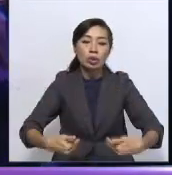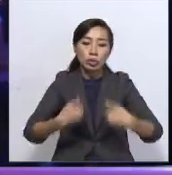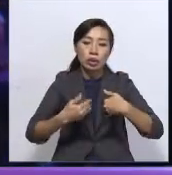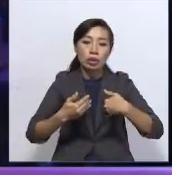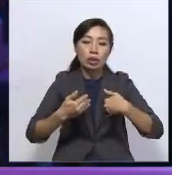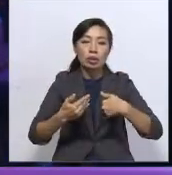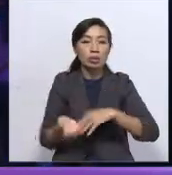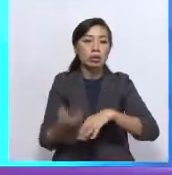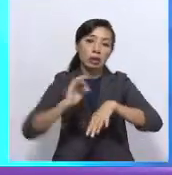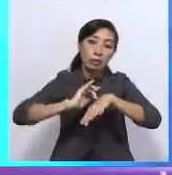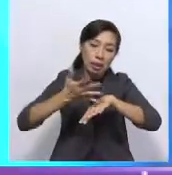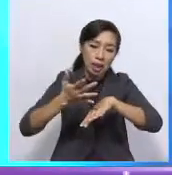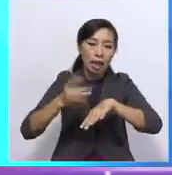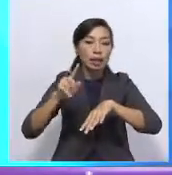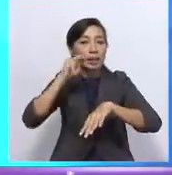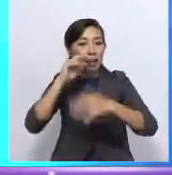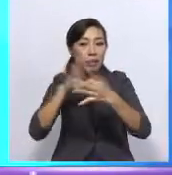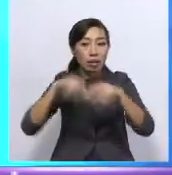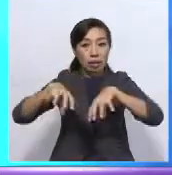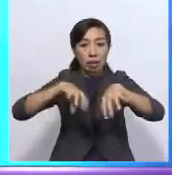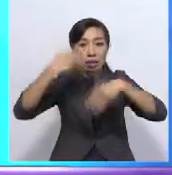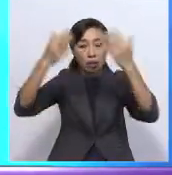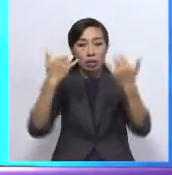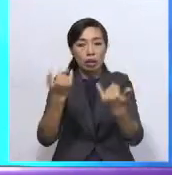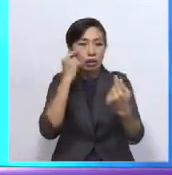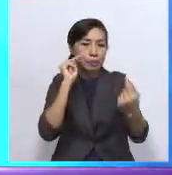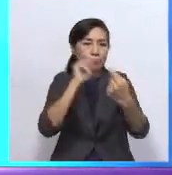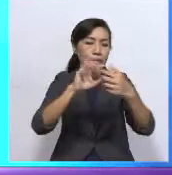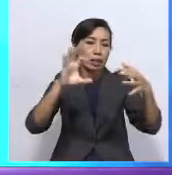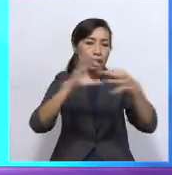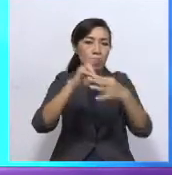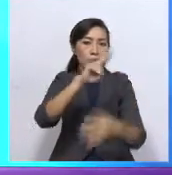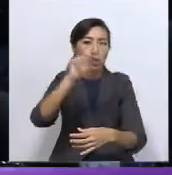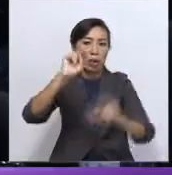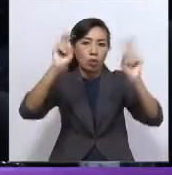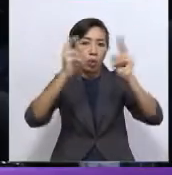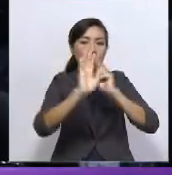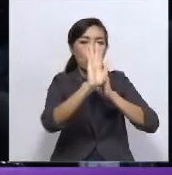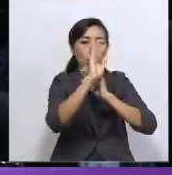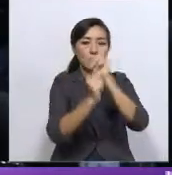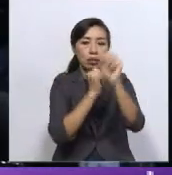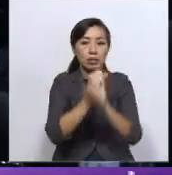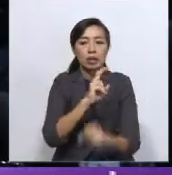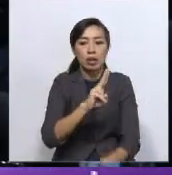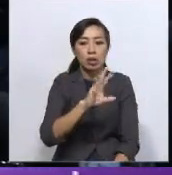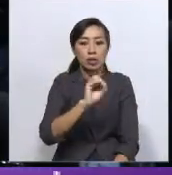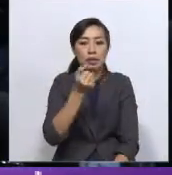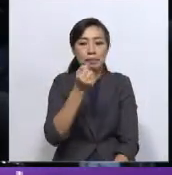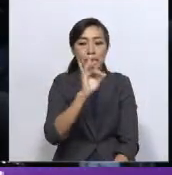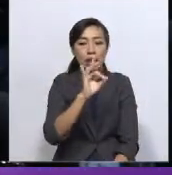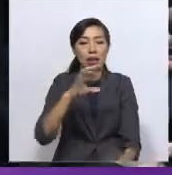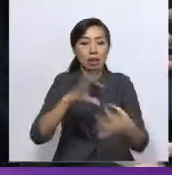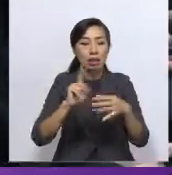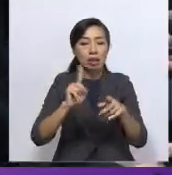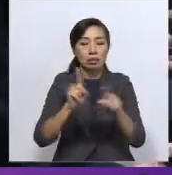พร้อมกับเปิดเผยว่าการจัดงานในวันนี้นะครับเพื่อให้สอดคล้องกับหัวข้อขององค์การสหประชาชาติปี2018ครับ